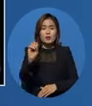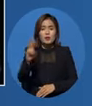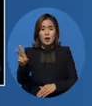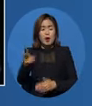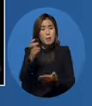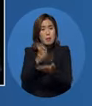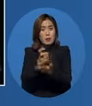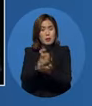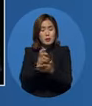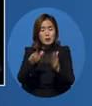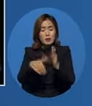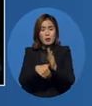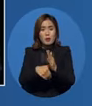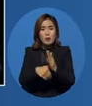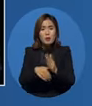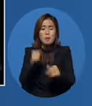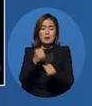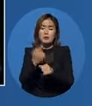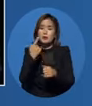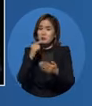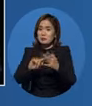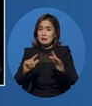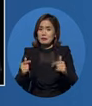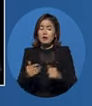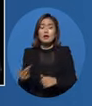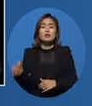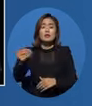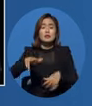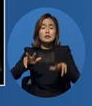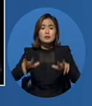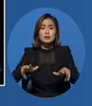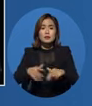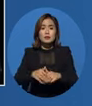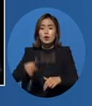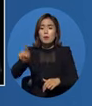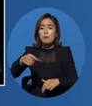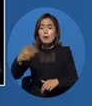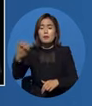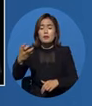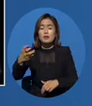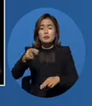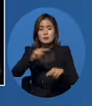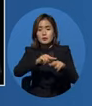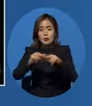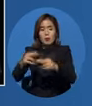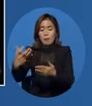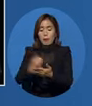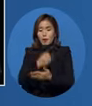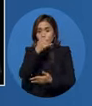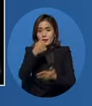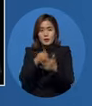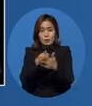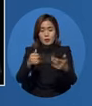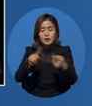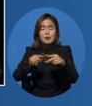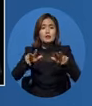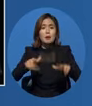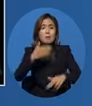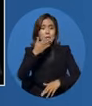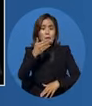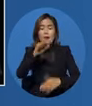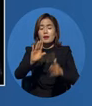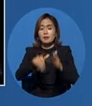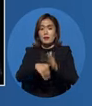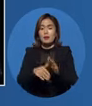입법으로 완성할 수가 없었죠 반대한 못 하니까 지금 비로서 180석 에 가까운 의석을 갖고 있기 때문에 지금 할 수 있는